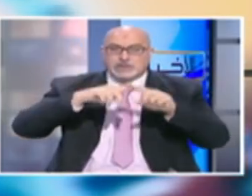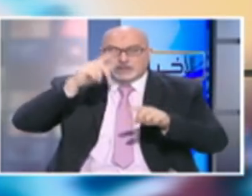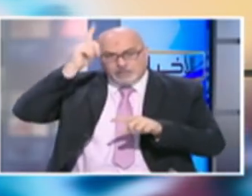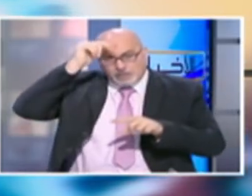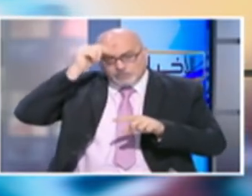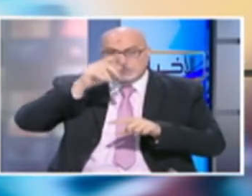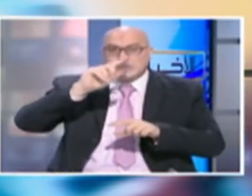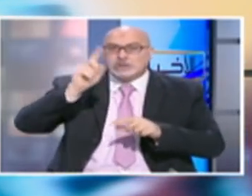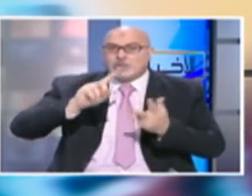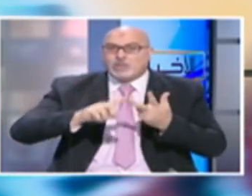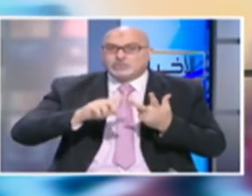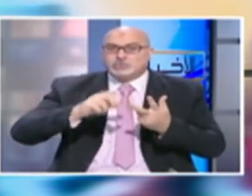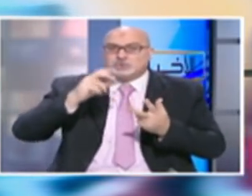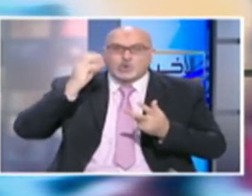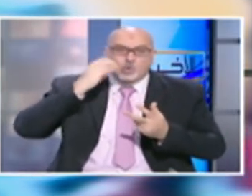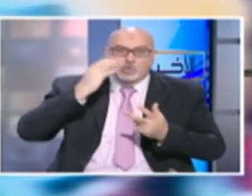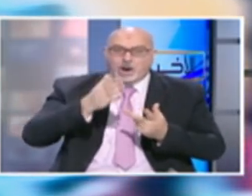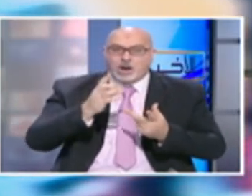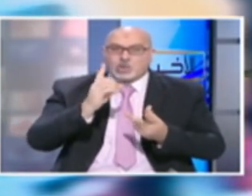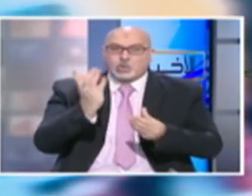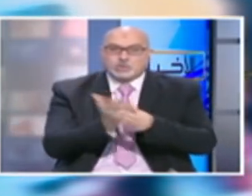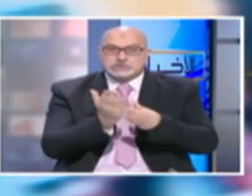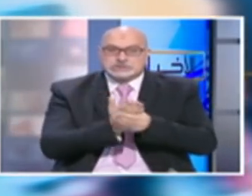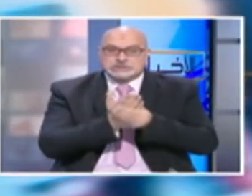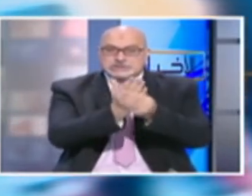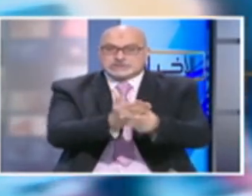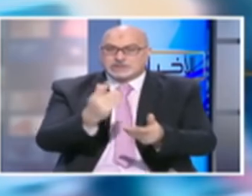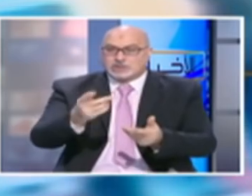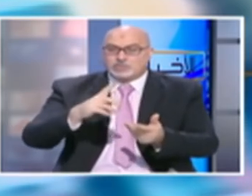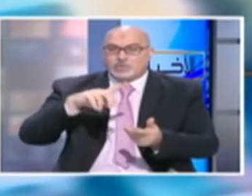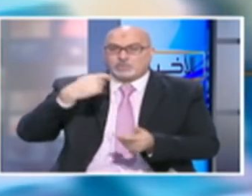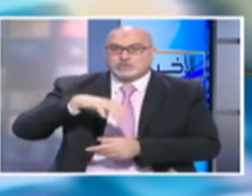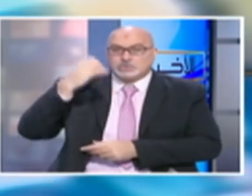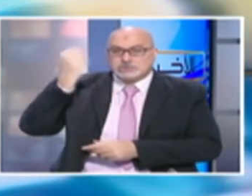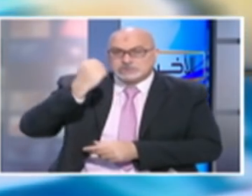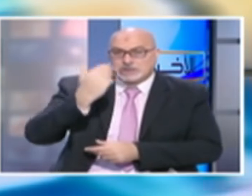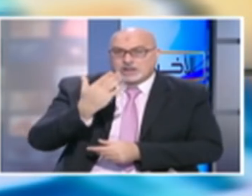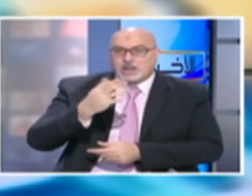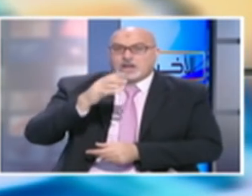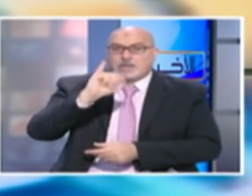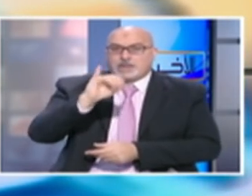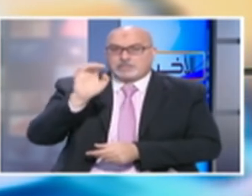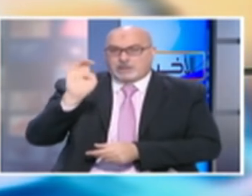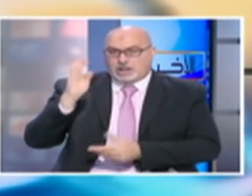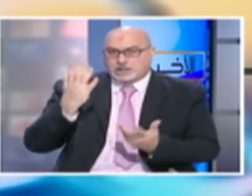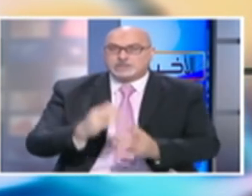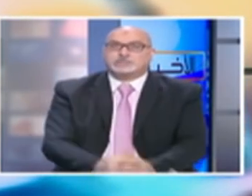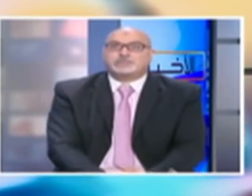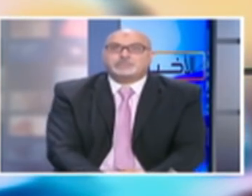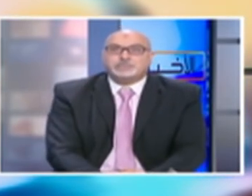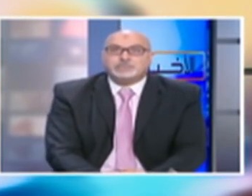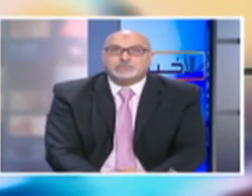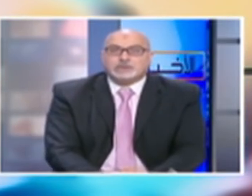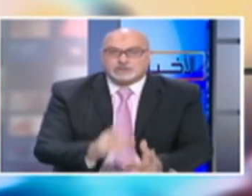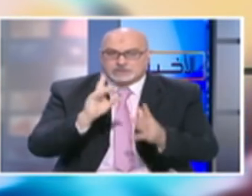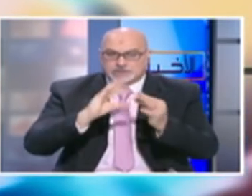دولتي زيمبابوي وكوبا أوراق اعتمادهما لدى الرئيس الصحراوي إبراهيم غالي.